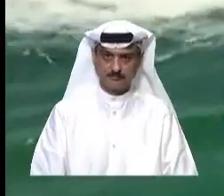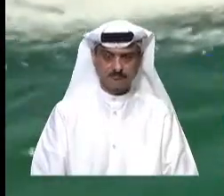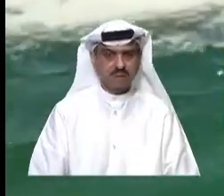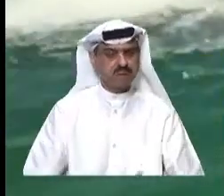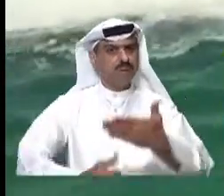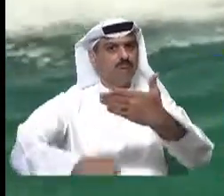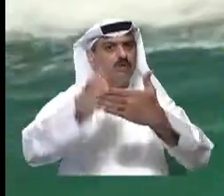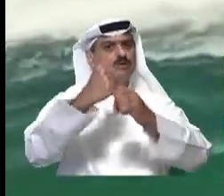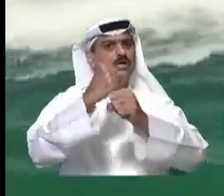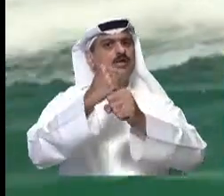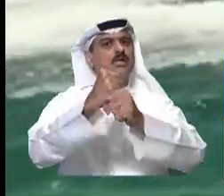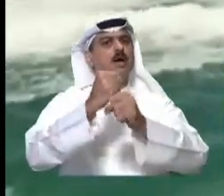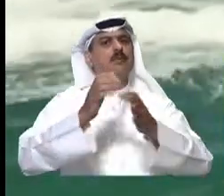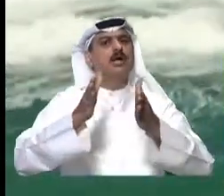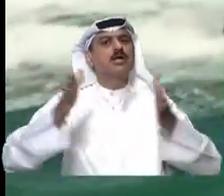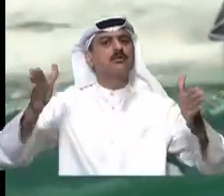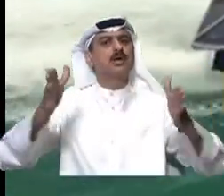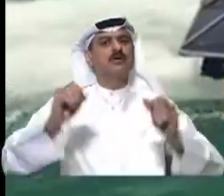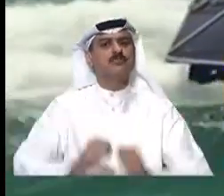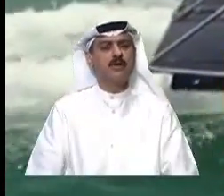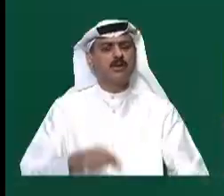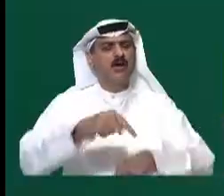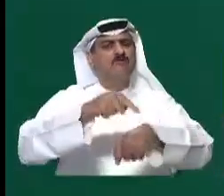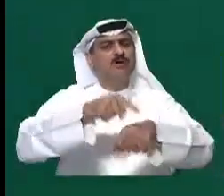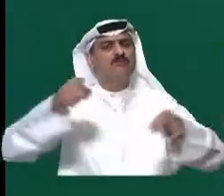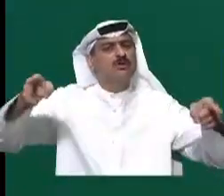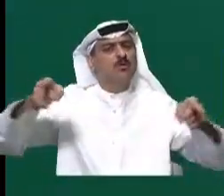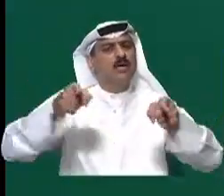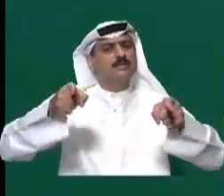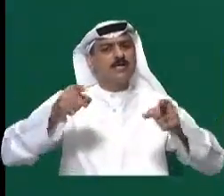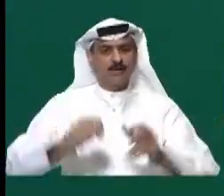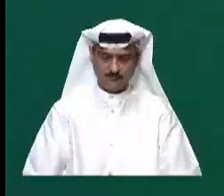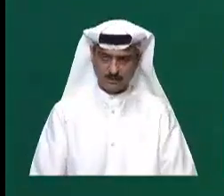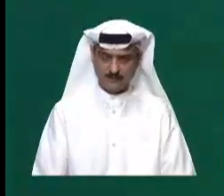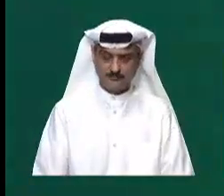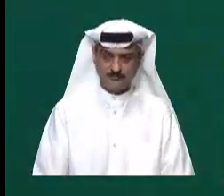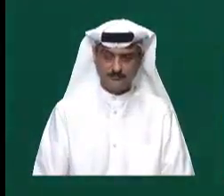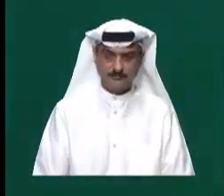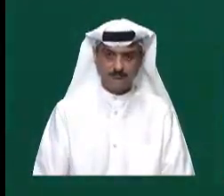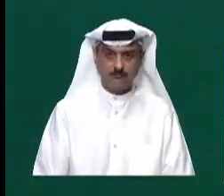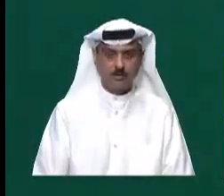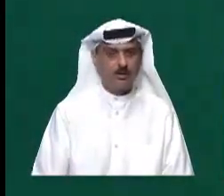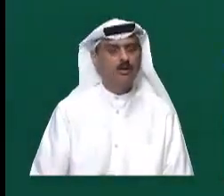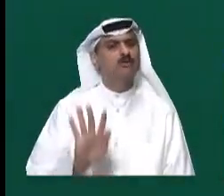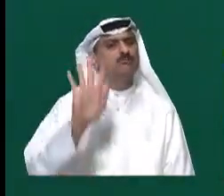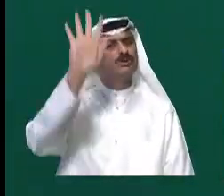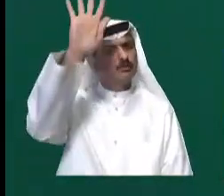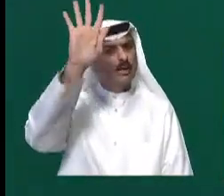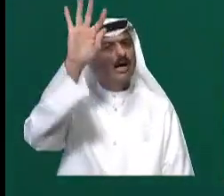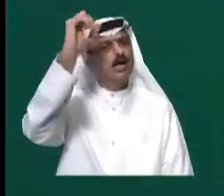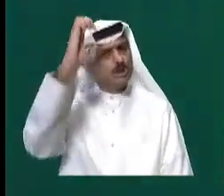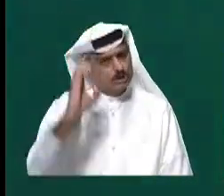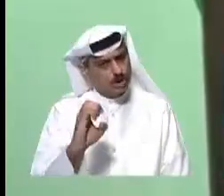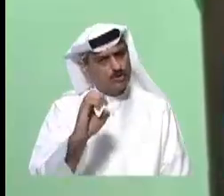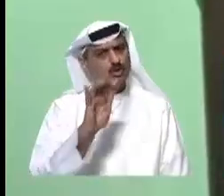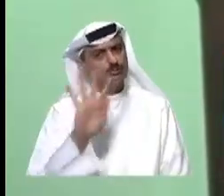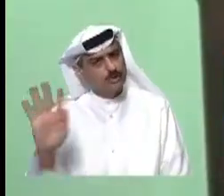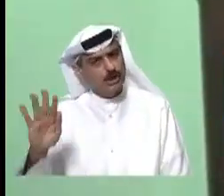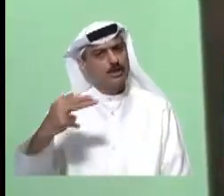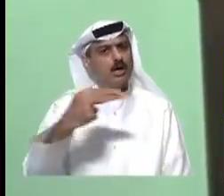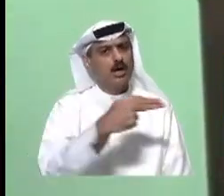اللي قاعدين تسوونه كل هالفترة هذه اللي هي خلال شهرين من الشمال إلى الجنوب، كنت